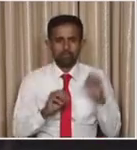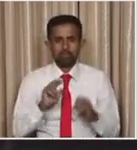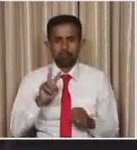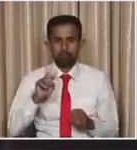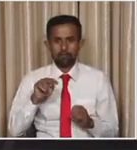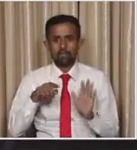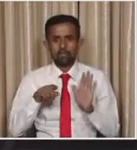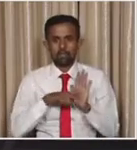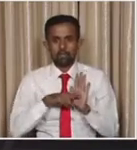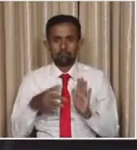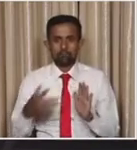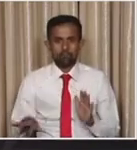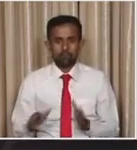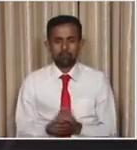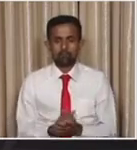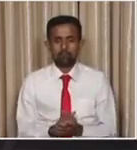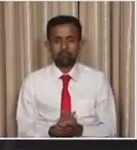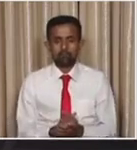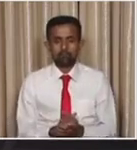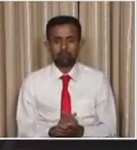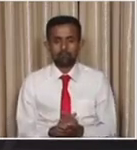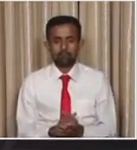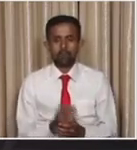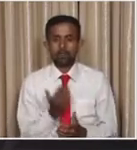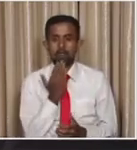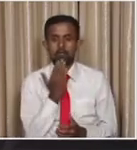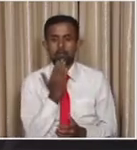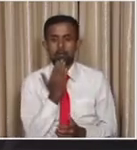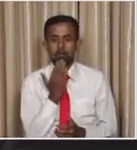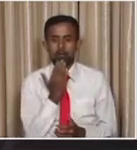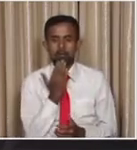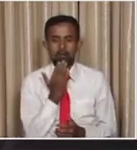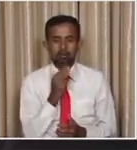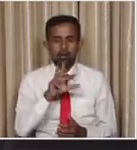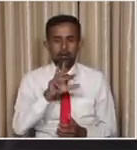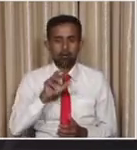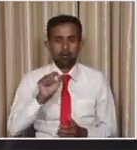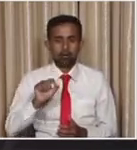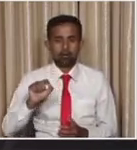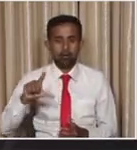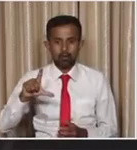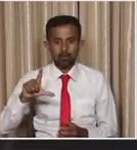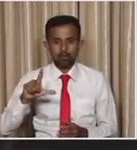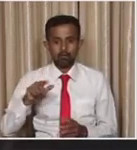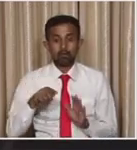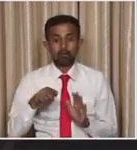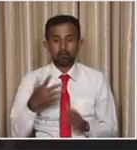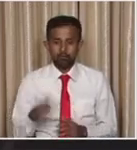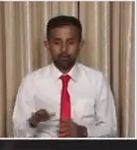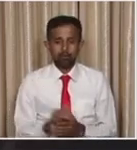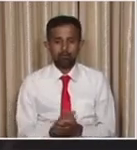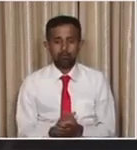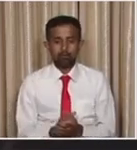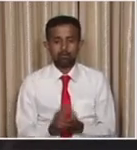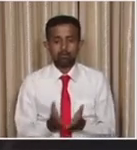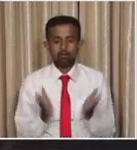වුණා. ඒ වගේම ඇමරිකා එක්සත් ජනපදයේ 9.7කින් රින වුණා.